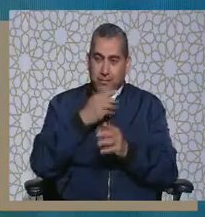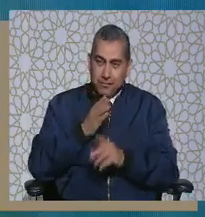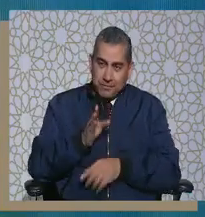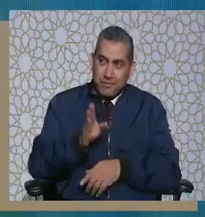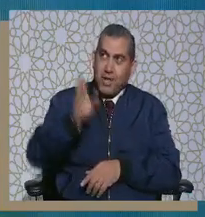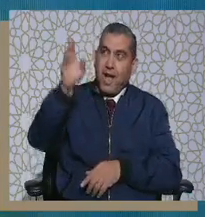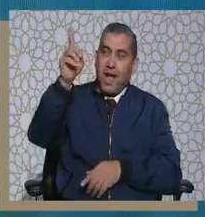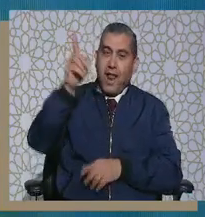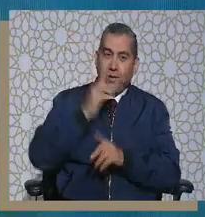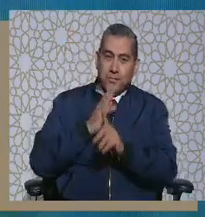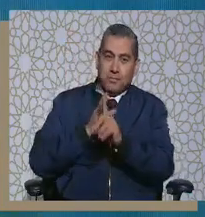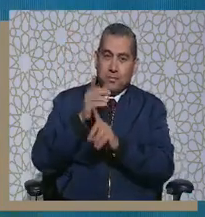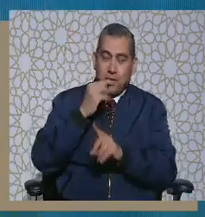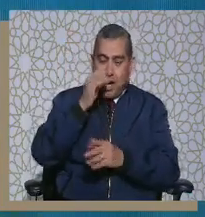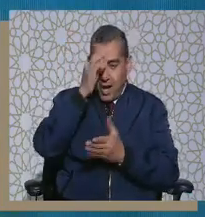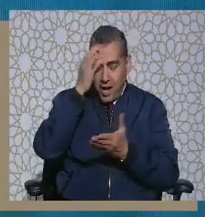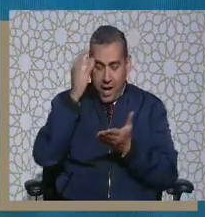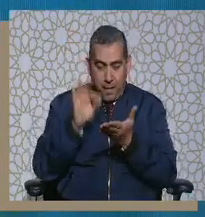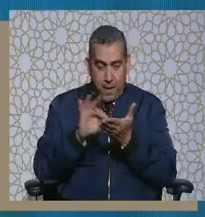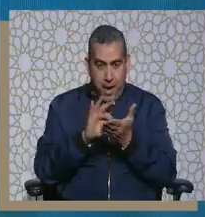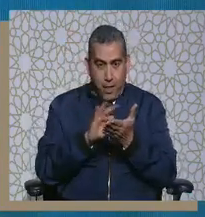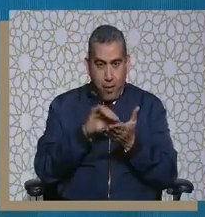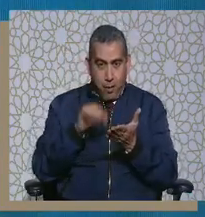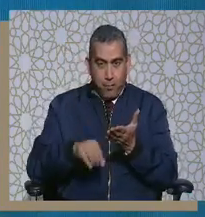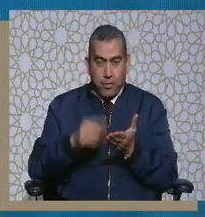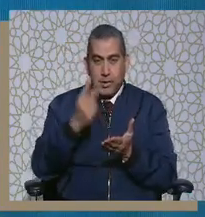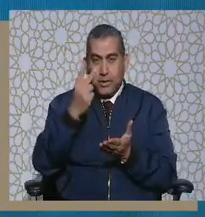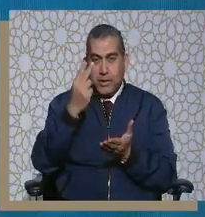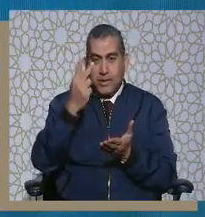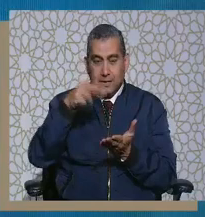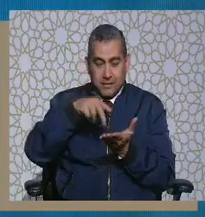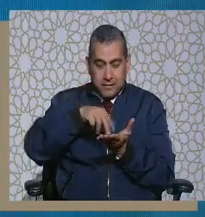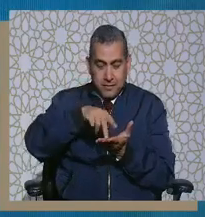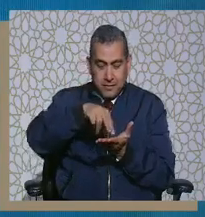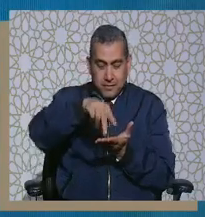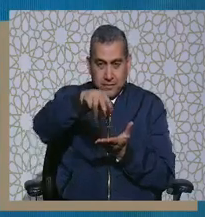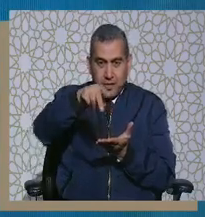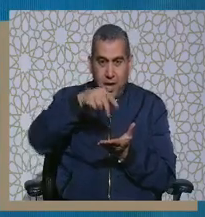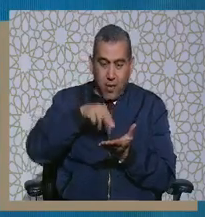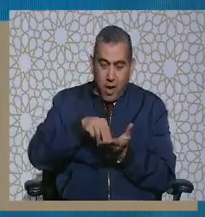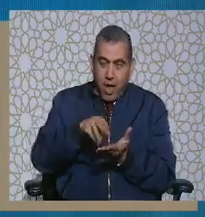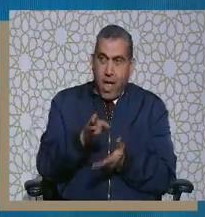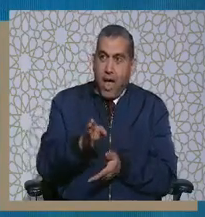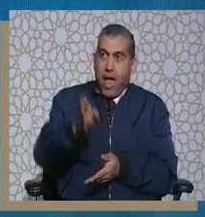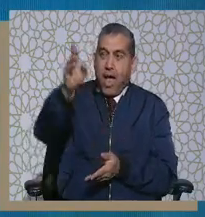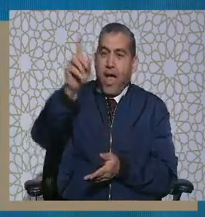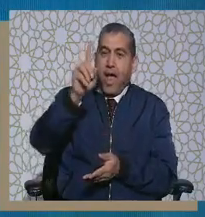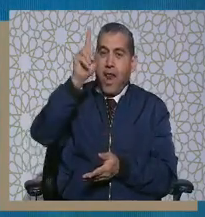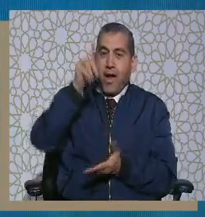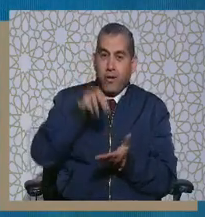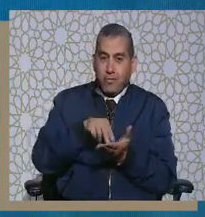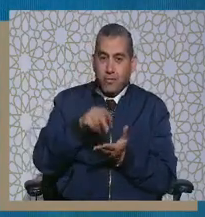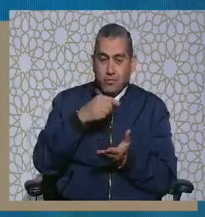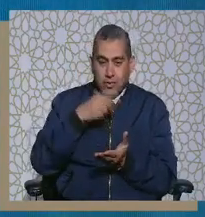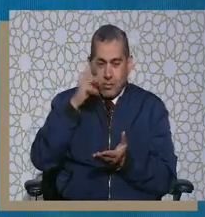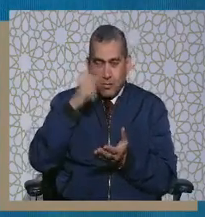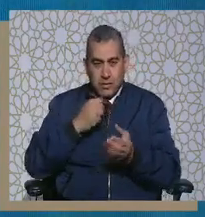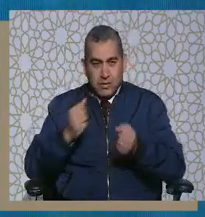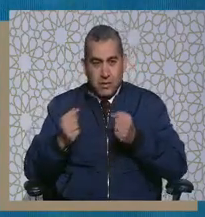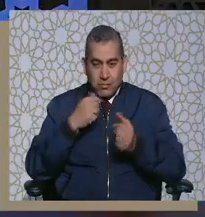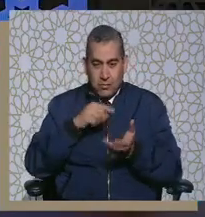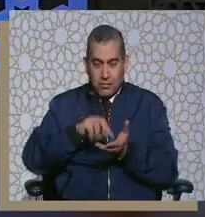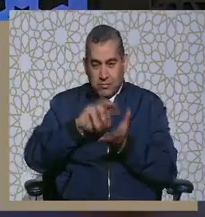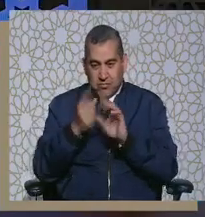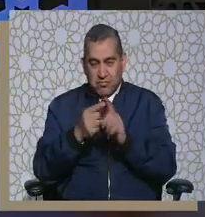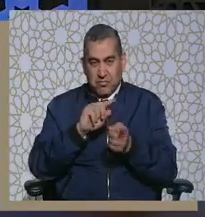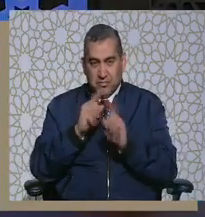فالقضاء والقدر قدمين بياخدو للسير الى الله احنا ان احنا لما بنع عاكس ده